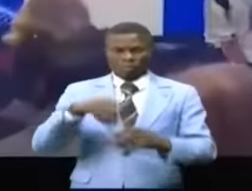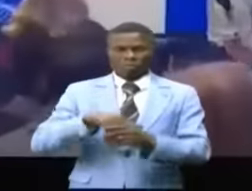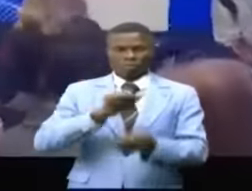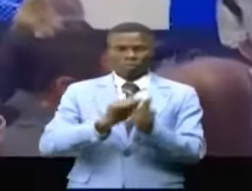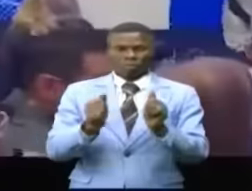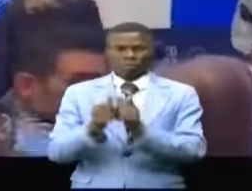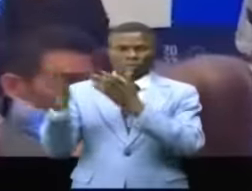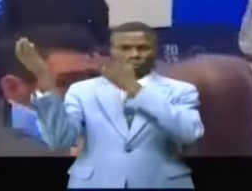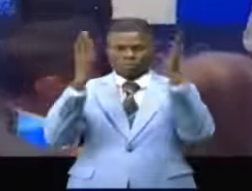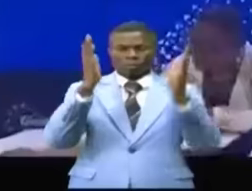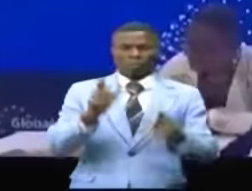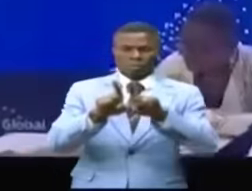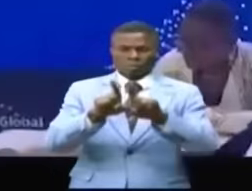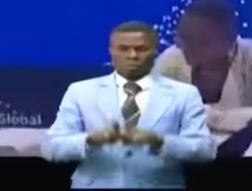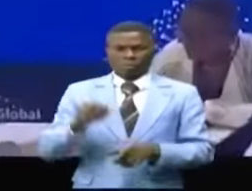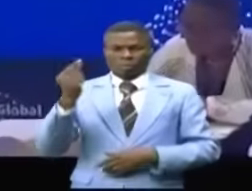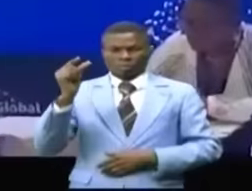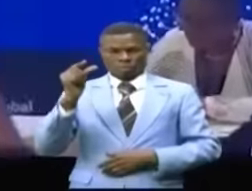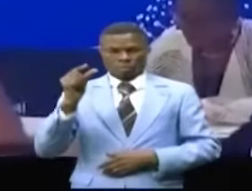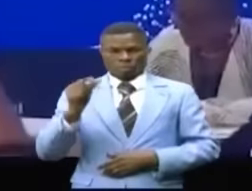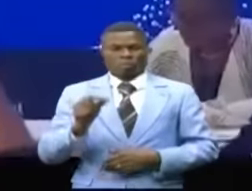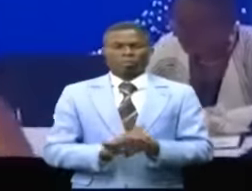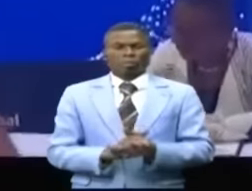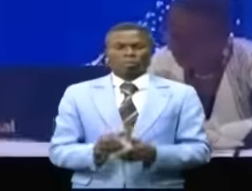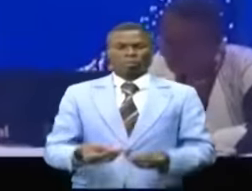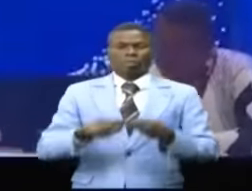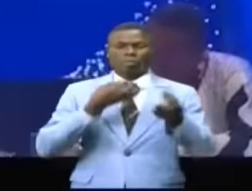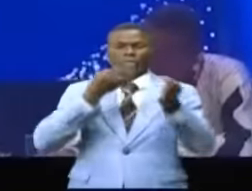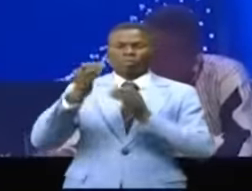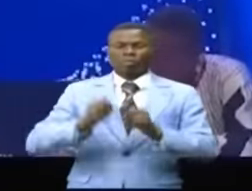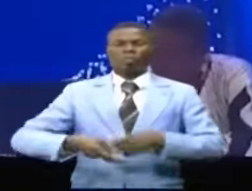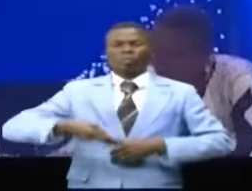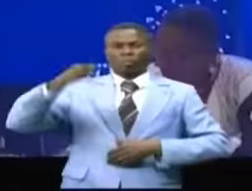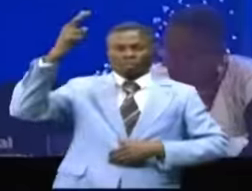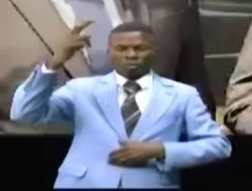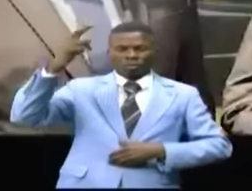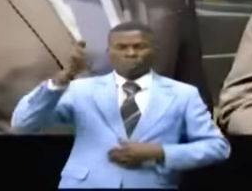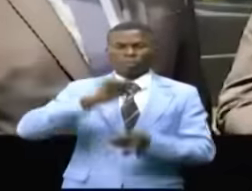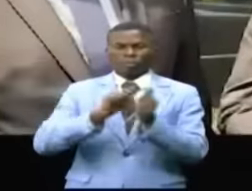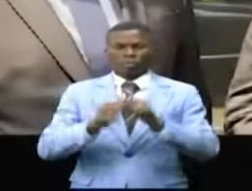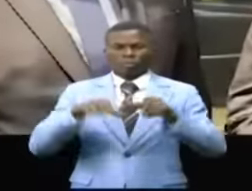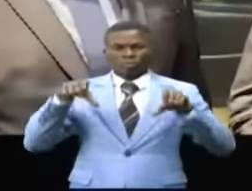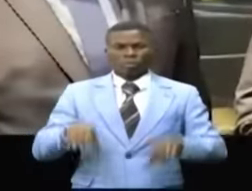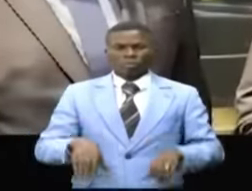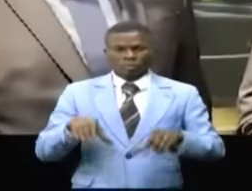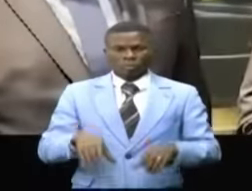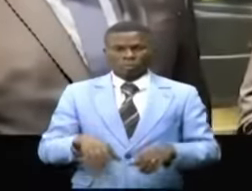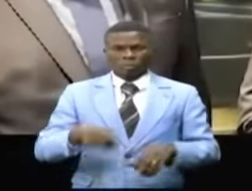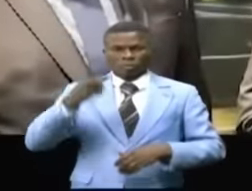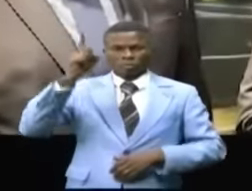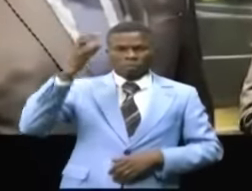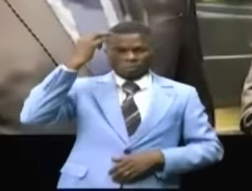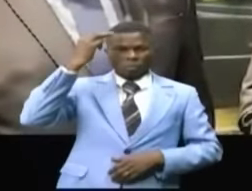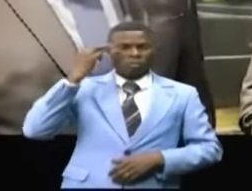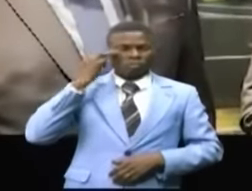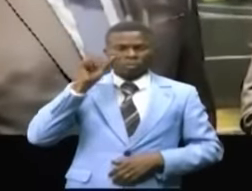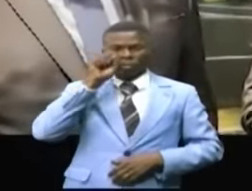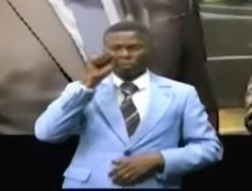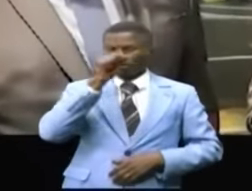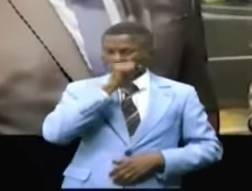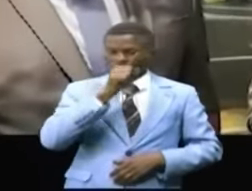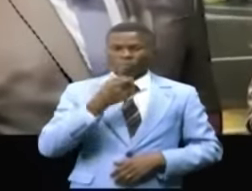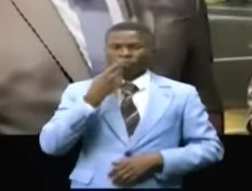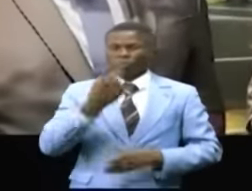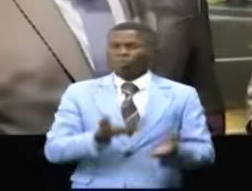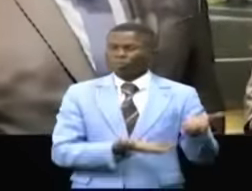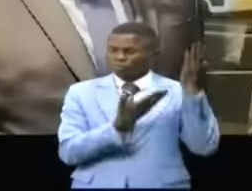des transports et mines. Fier d'avoir porté haut la voix de la République démocratique du Congo, le Premier ministre livre